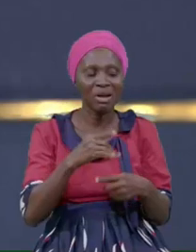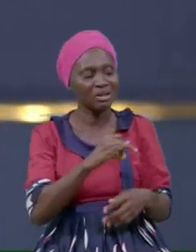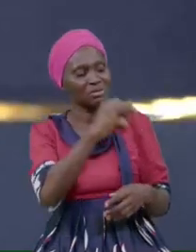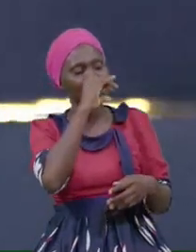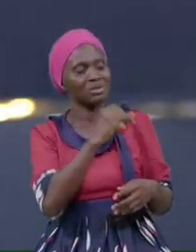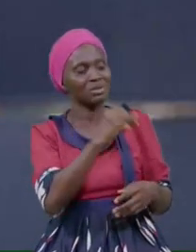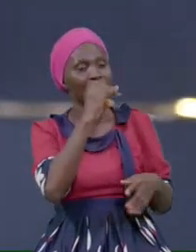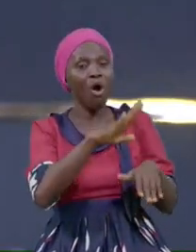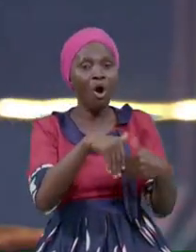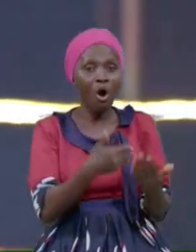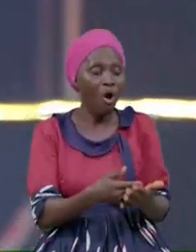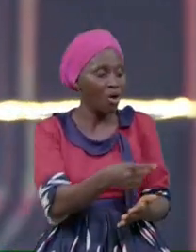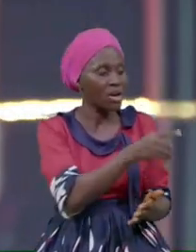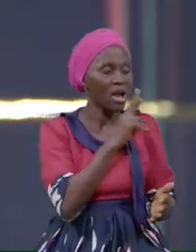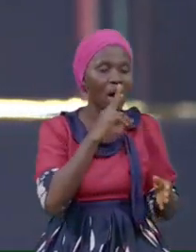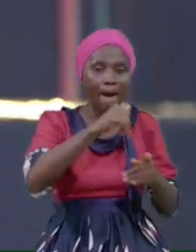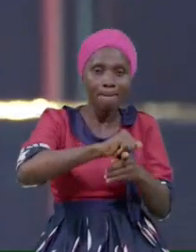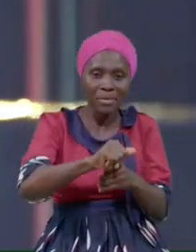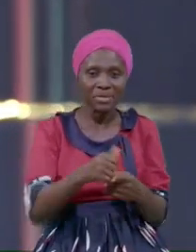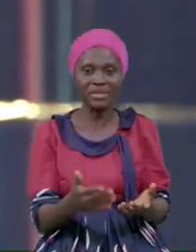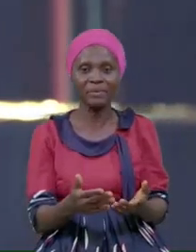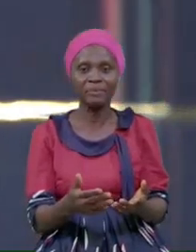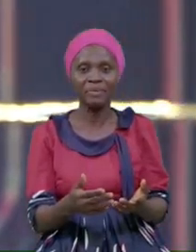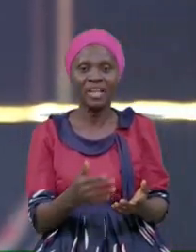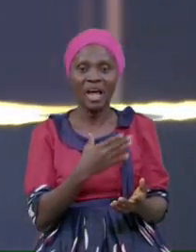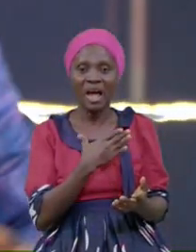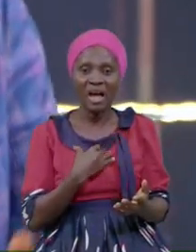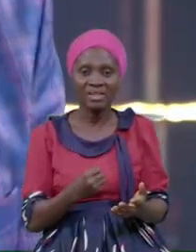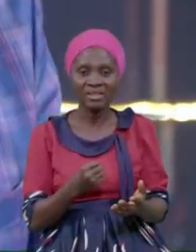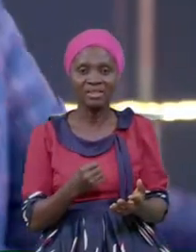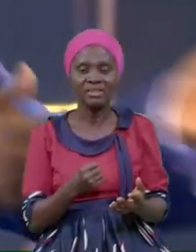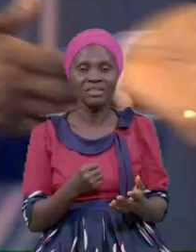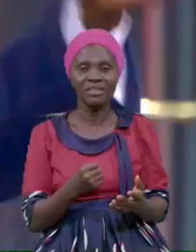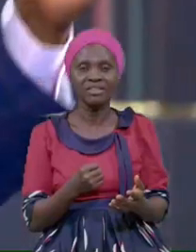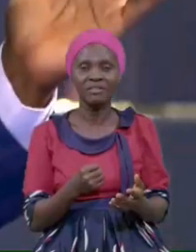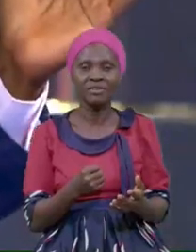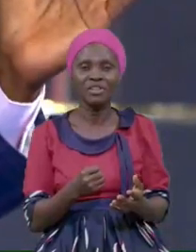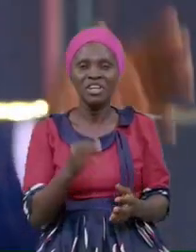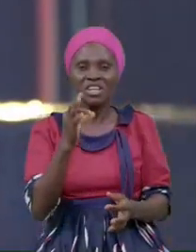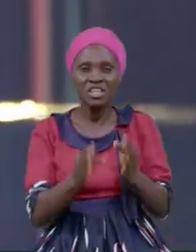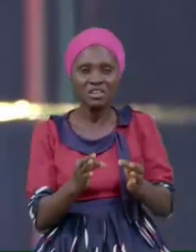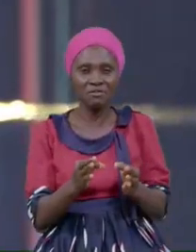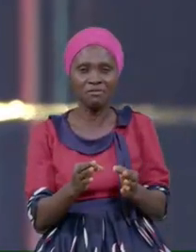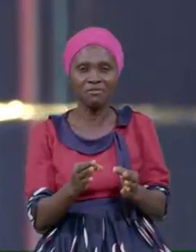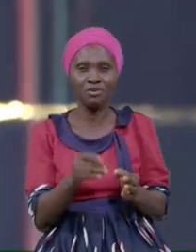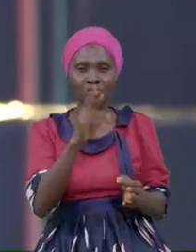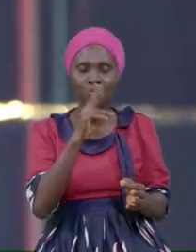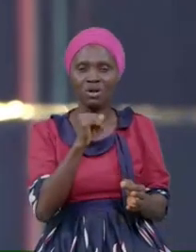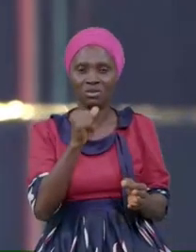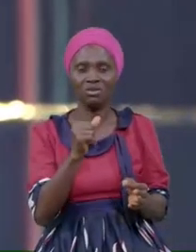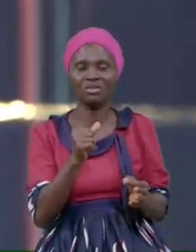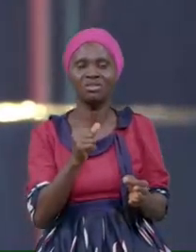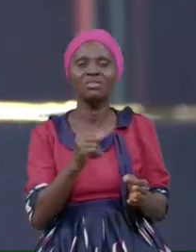communautés boivent, et c'est toi le seul. Si tu ne bois pas, alors tu entres dans